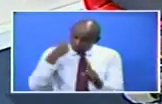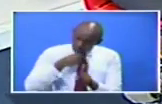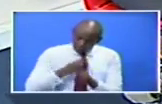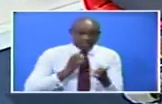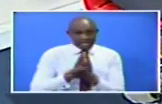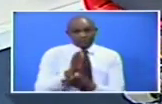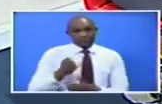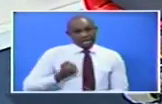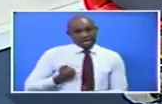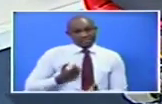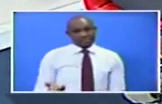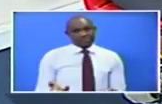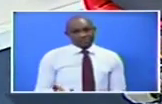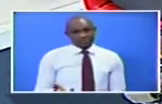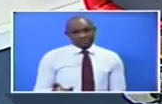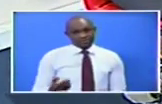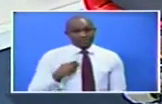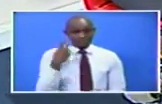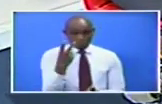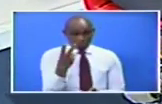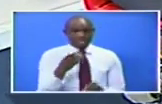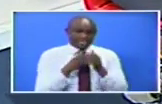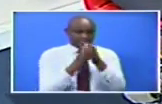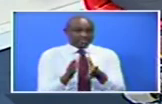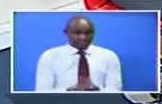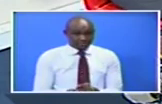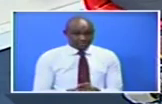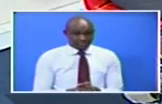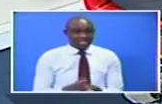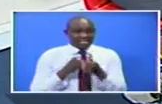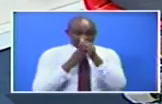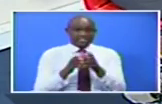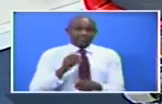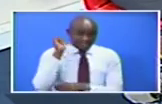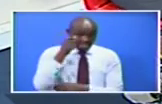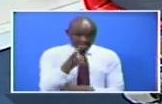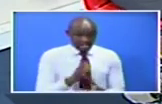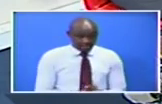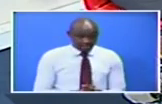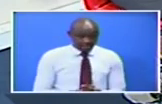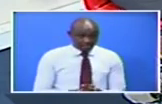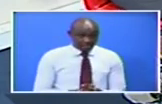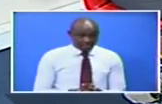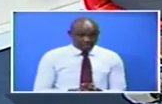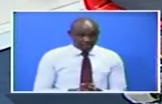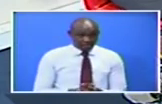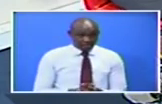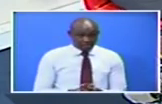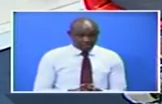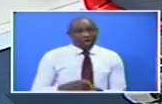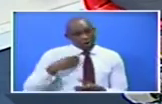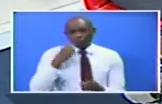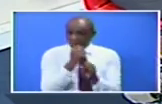za kinandanda. Namba 2, uongozi. Ukiangalia uongozi katika nchini Kenya, wachana hata na pale kwa vyama